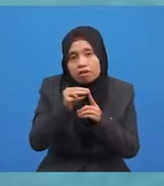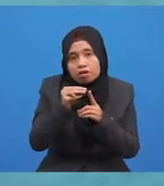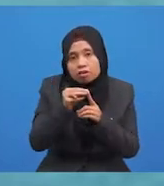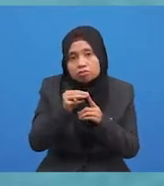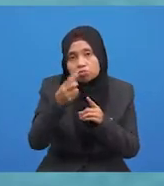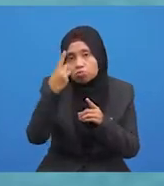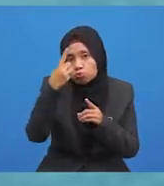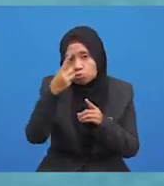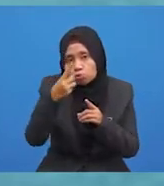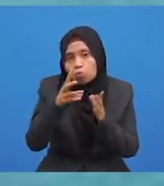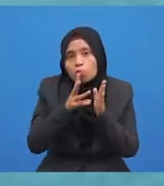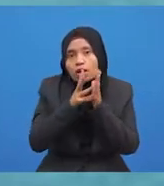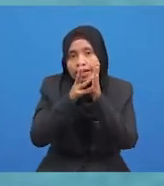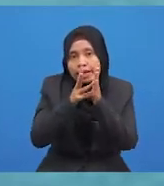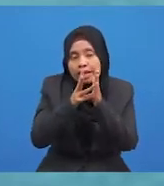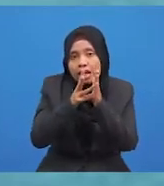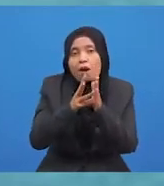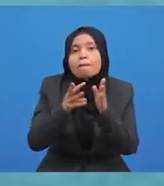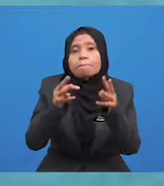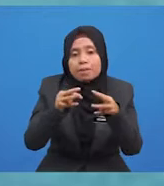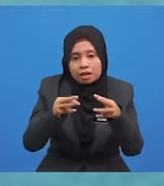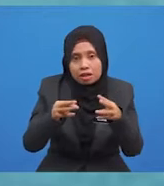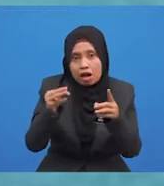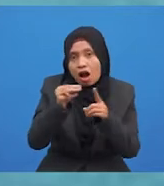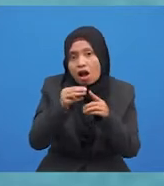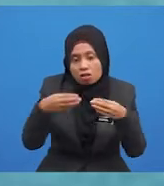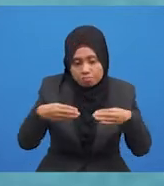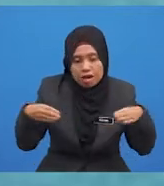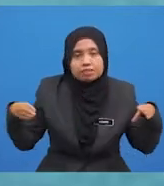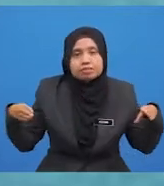pula bagi mewakili markah bahasa.